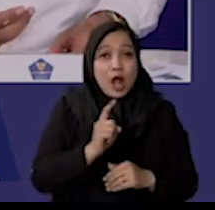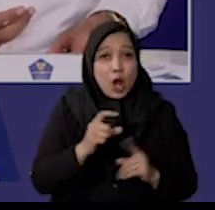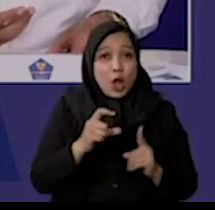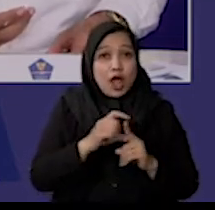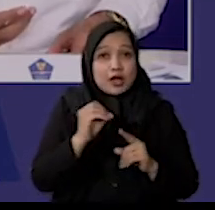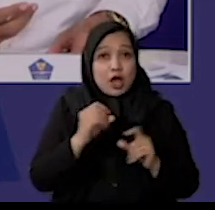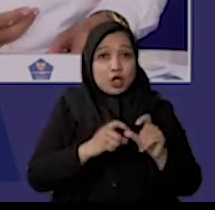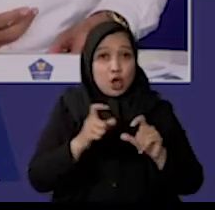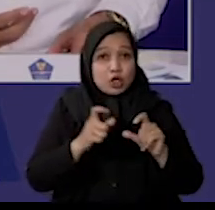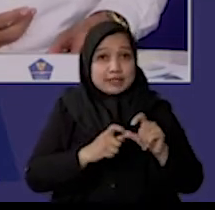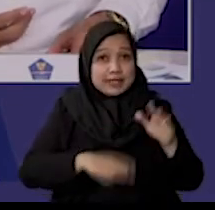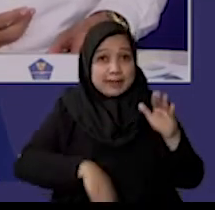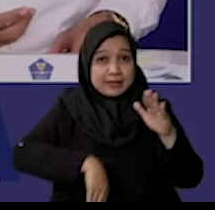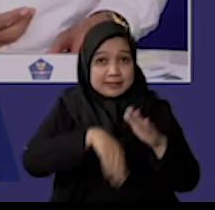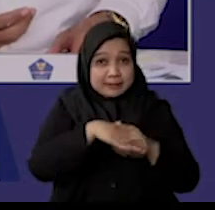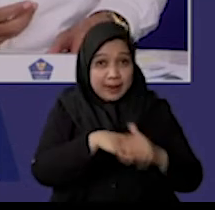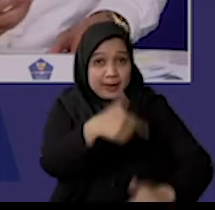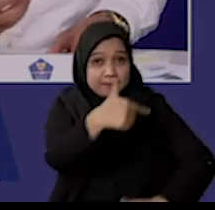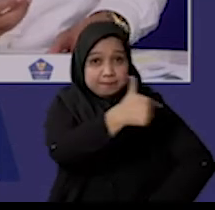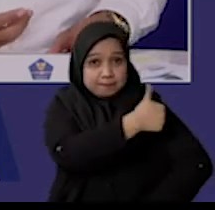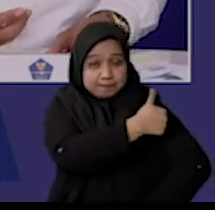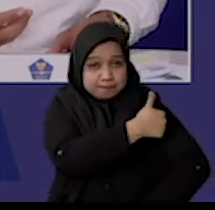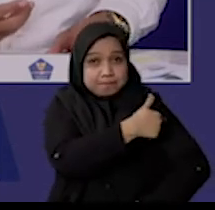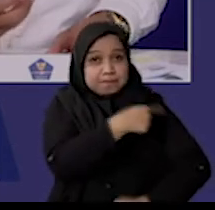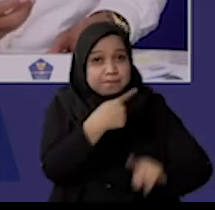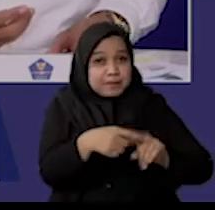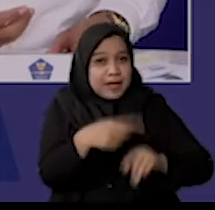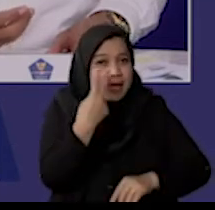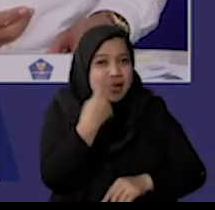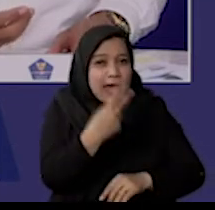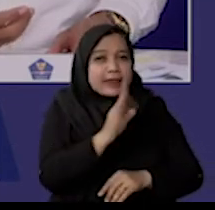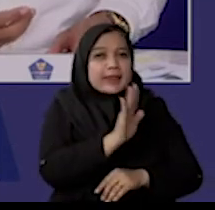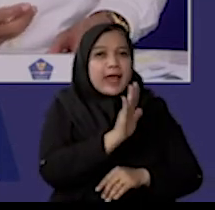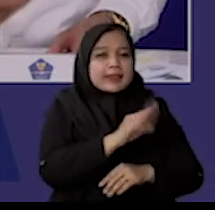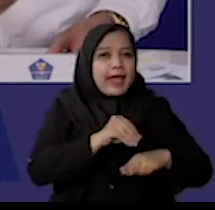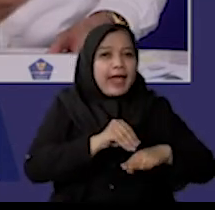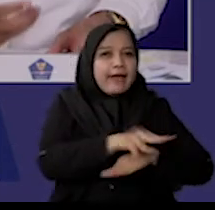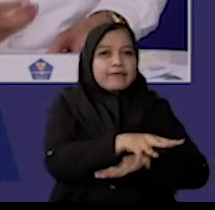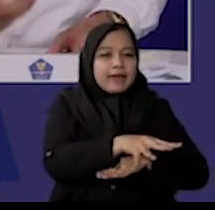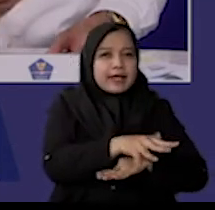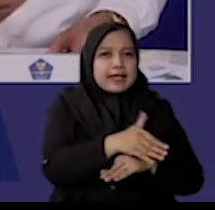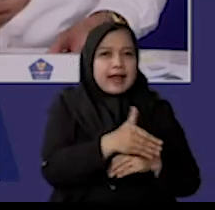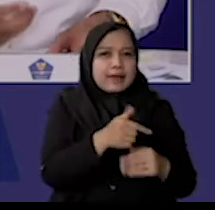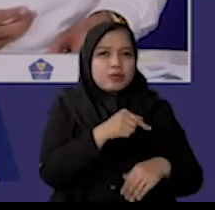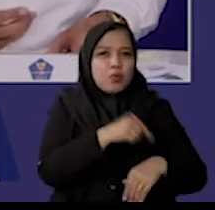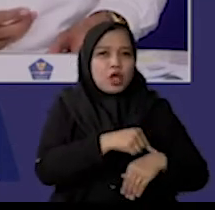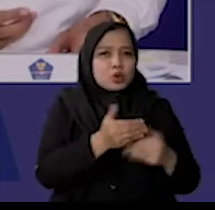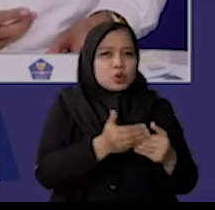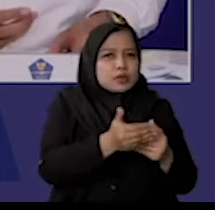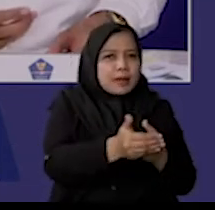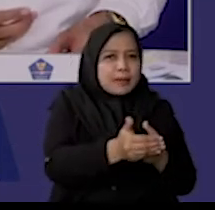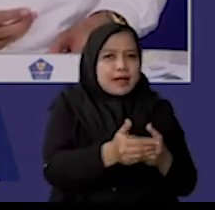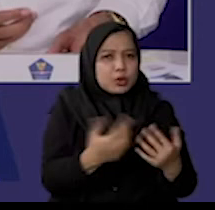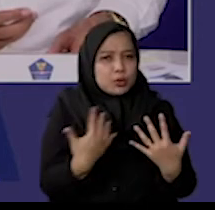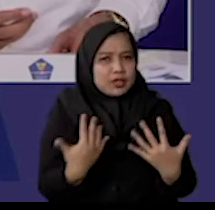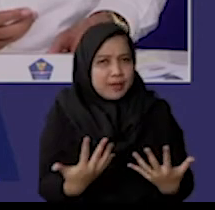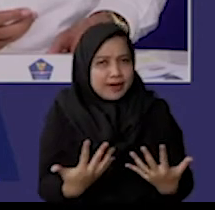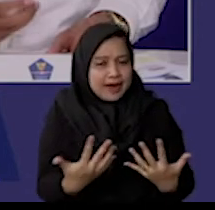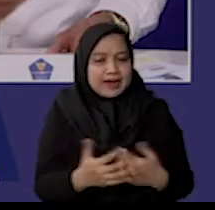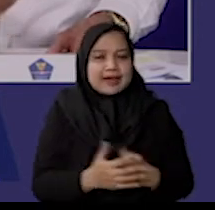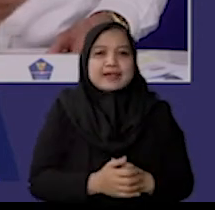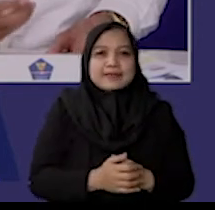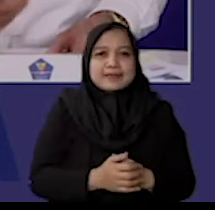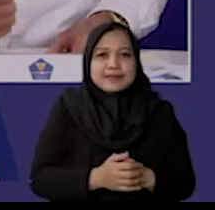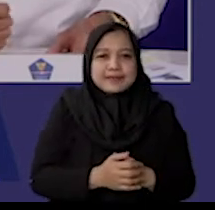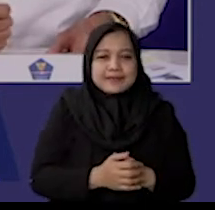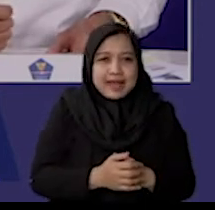optimal serta menilai efek samping jangka pendek. Jadi kita pastikan di dalam uji klinis fase 3 ini